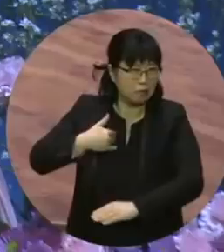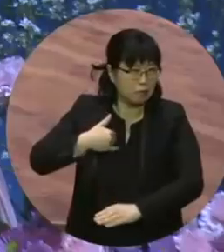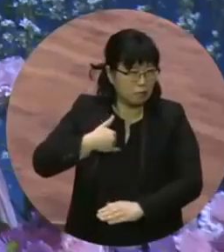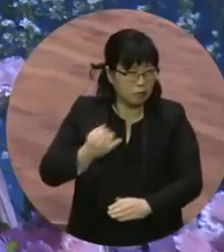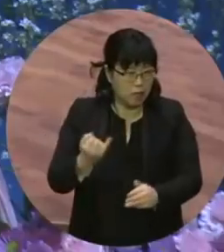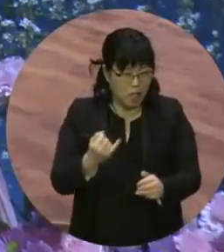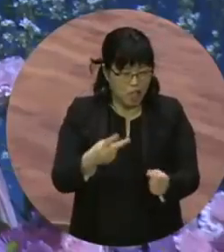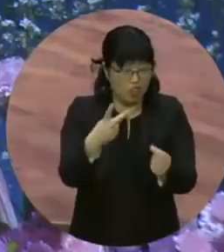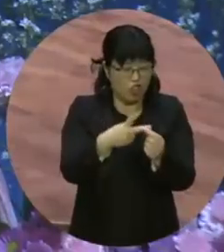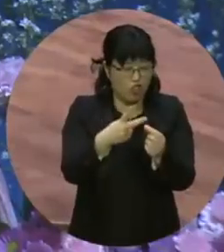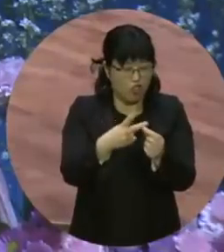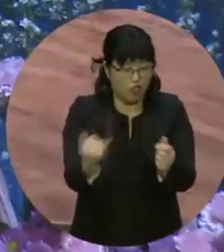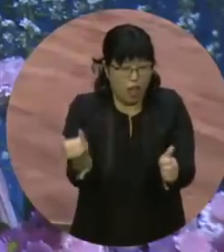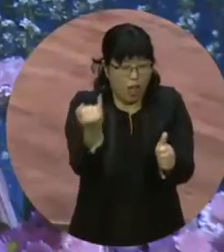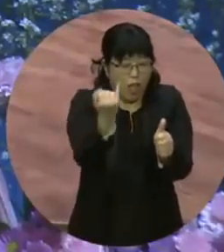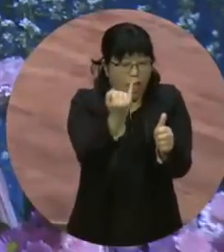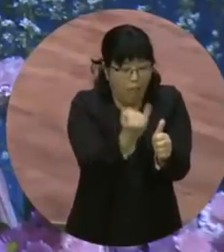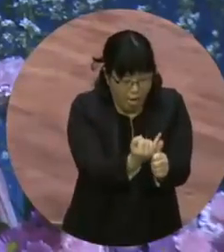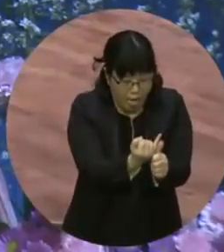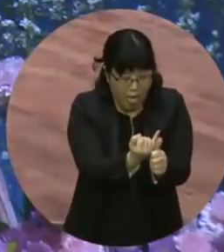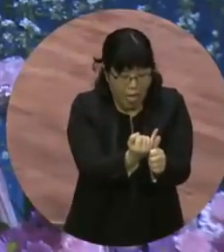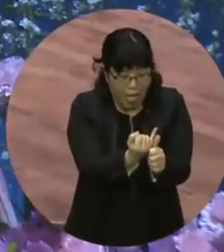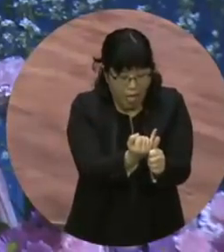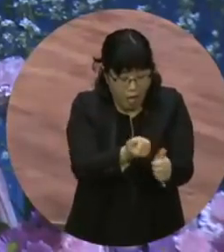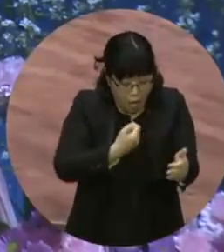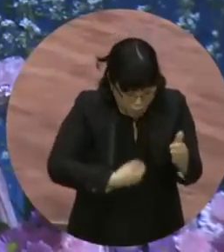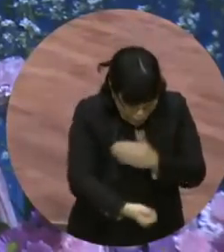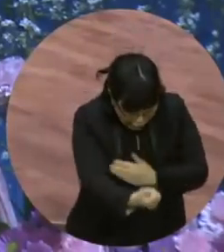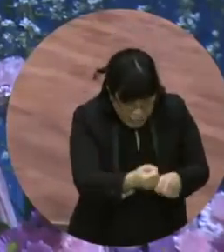절에 아브라함이 86세라 그랬어요.